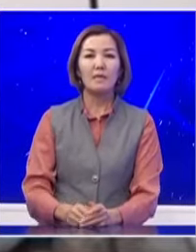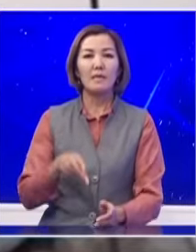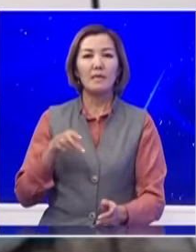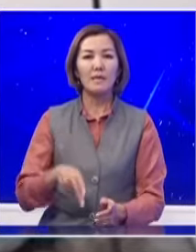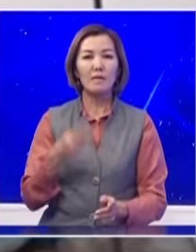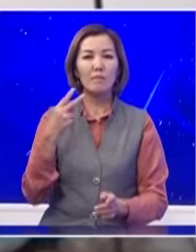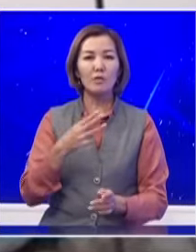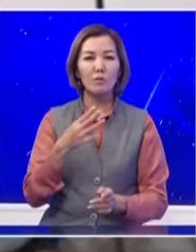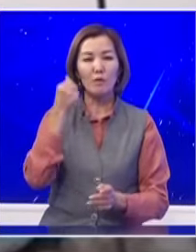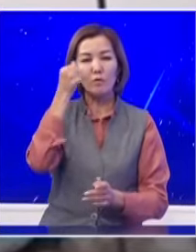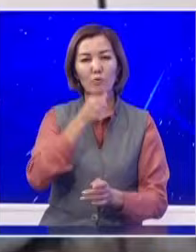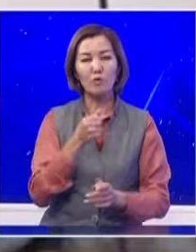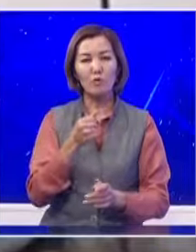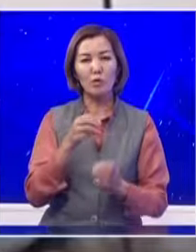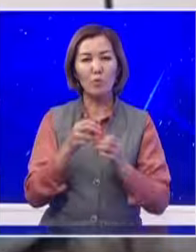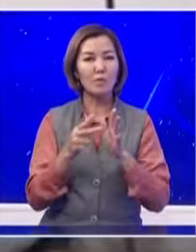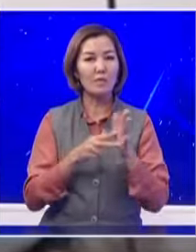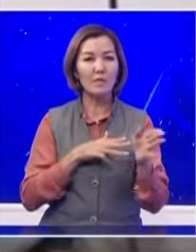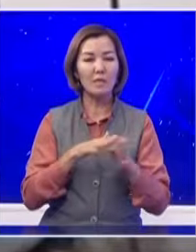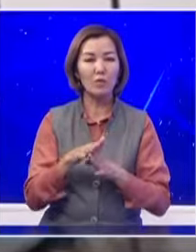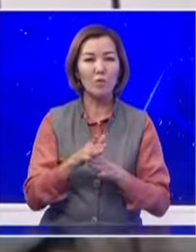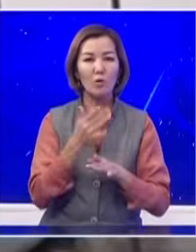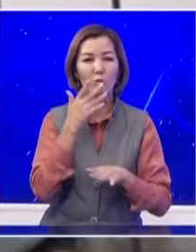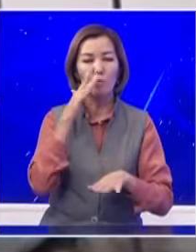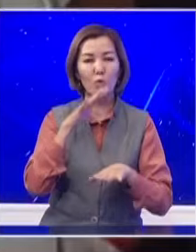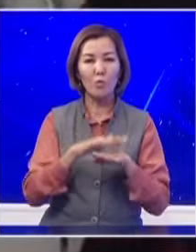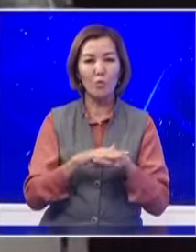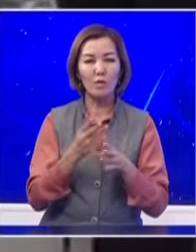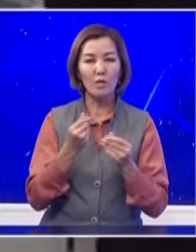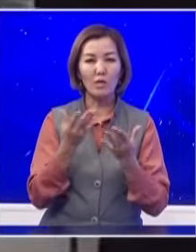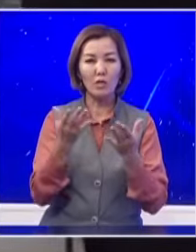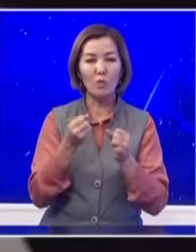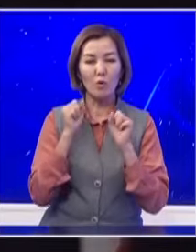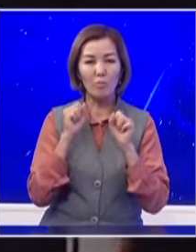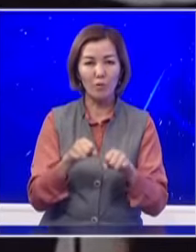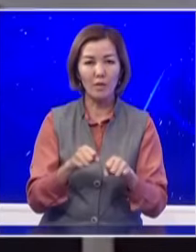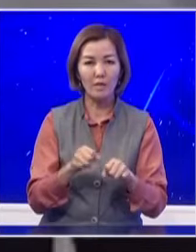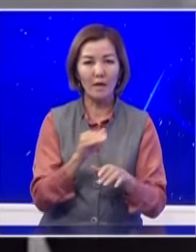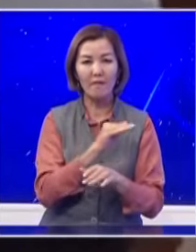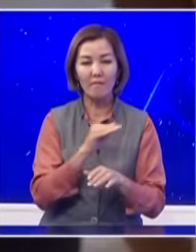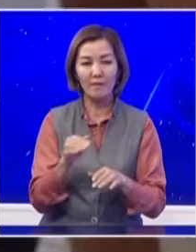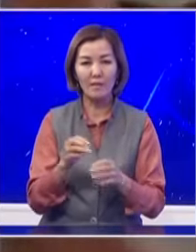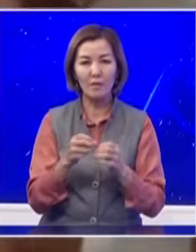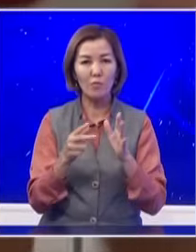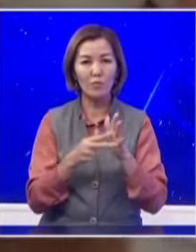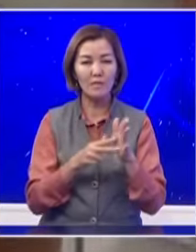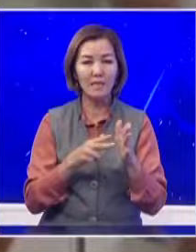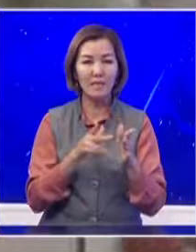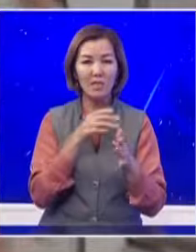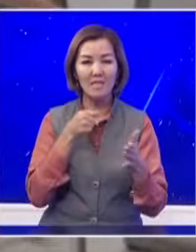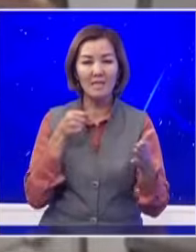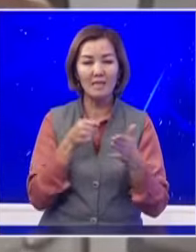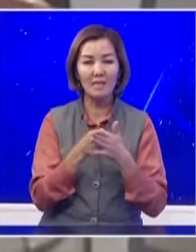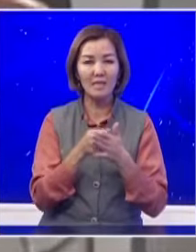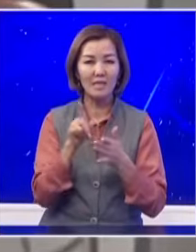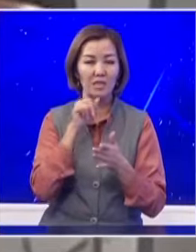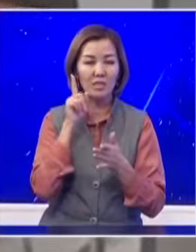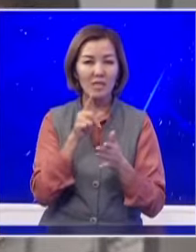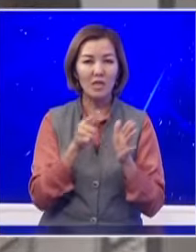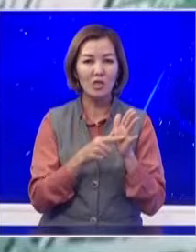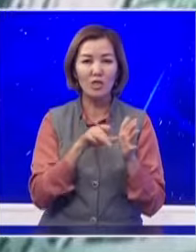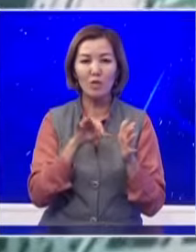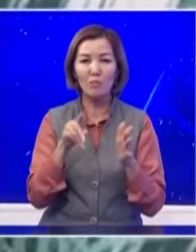2024 жылдың ақпанында 18 жасқа толғандар ұлттық қордан ақшасын шеше алады. Ресми деректерге сүйенсек, 18 жасқа дейінгі жасөспірімдердің саны 7